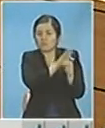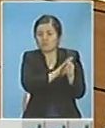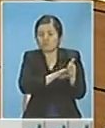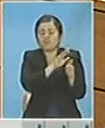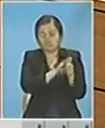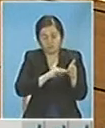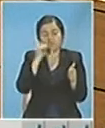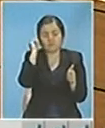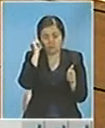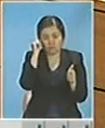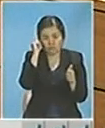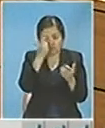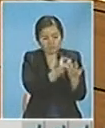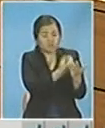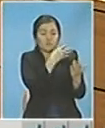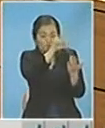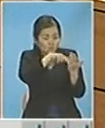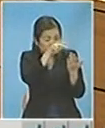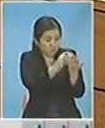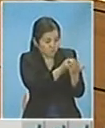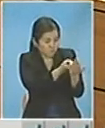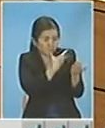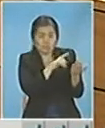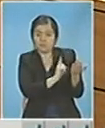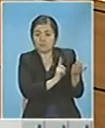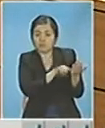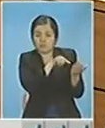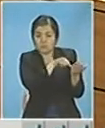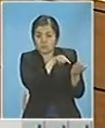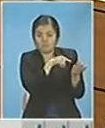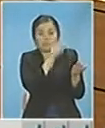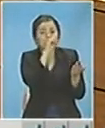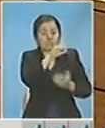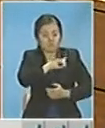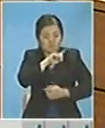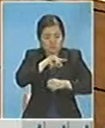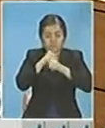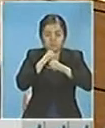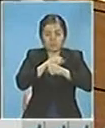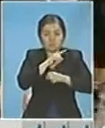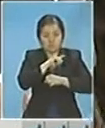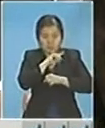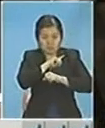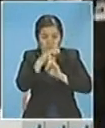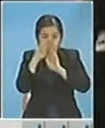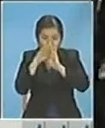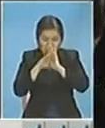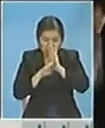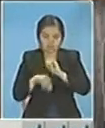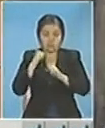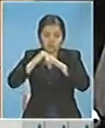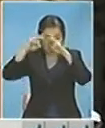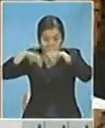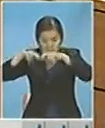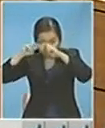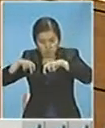จเพราะในนี้บอกไว้เลยนะครับว่าหน้าที่นี่นะครับค้นคว้าวิจัยและบ